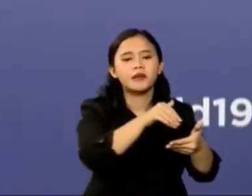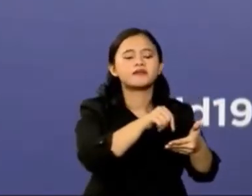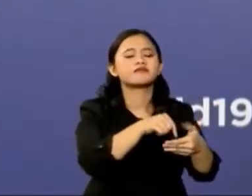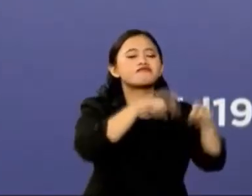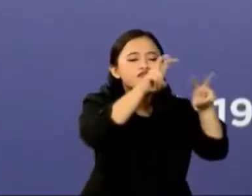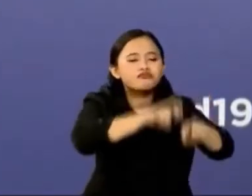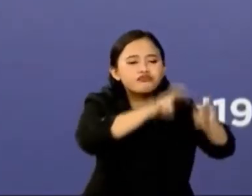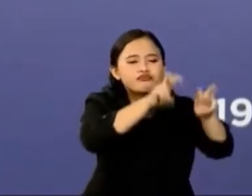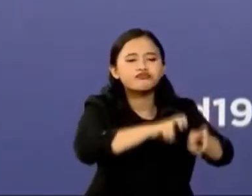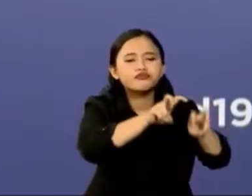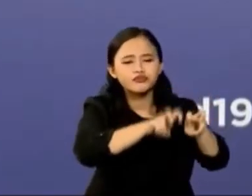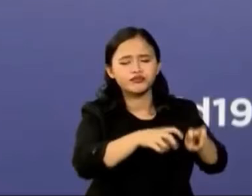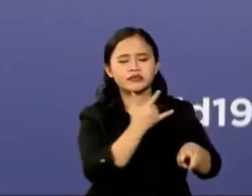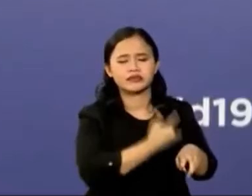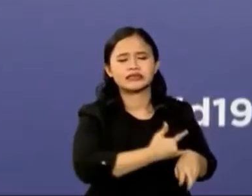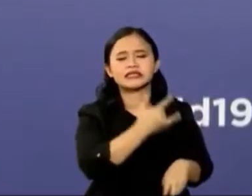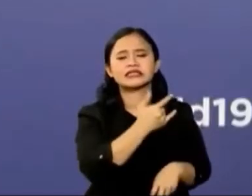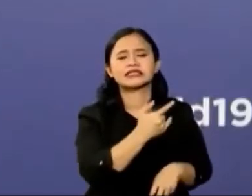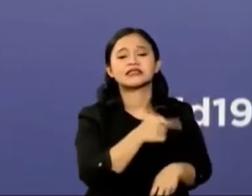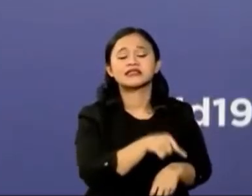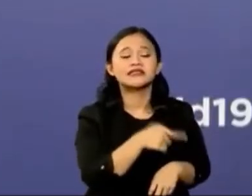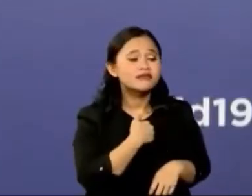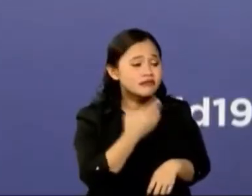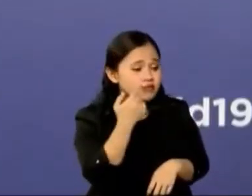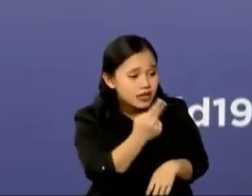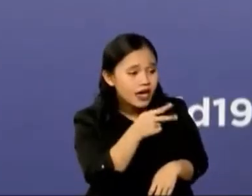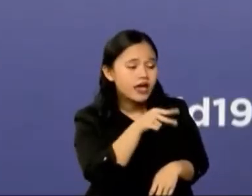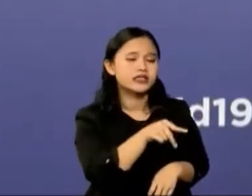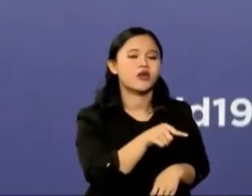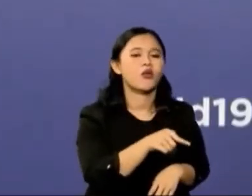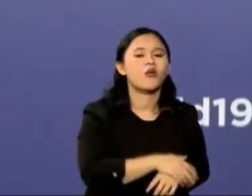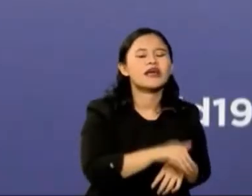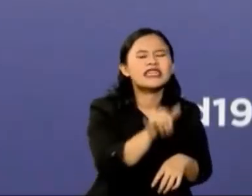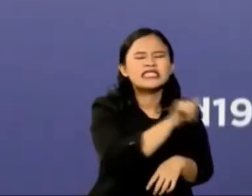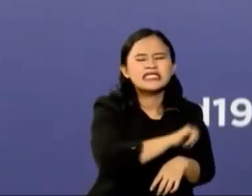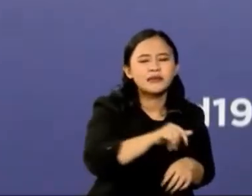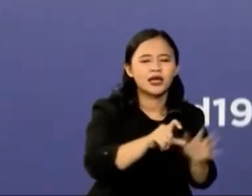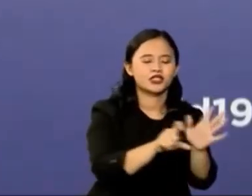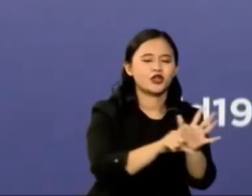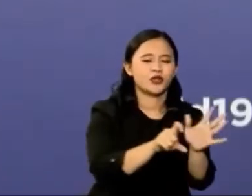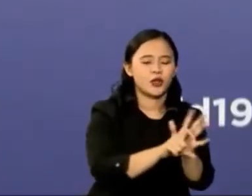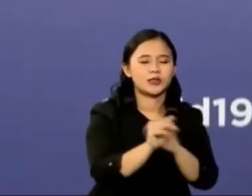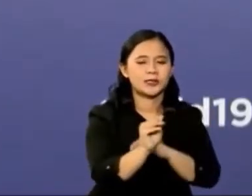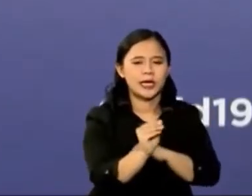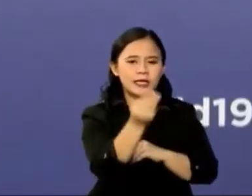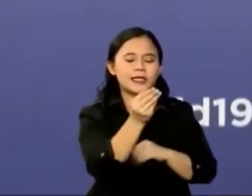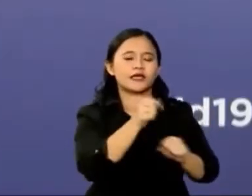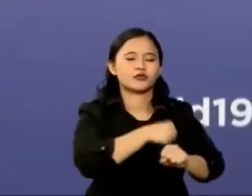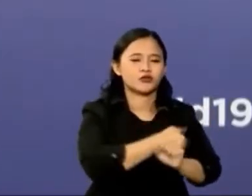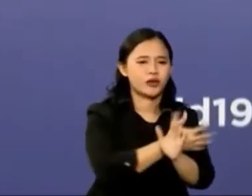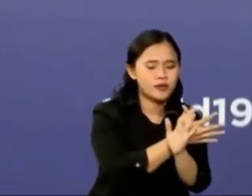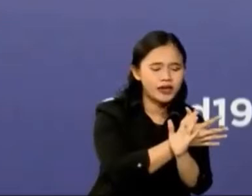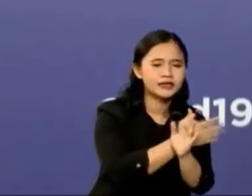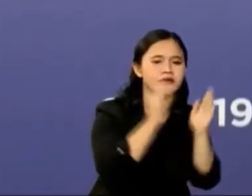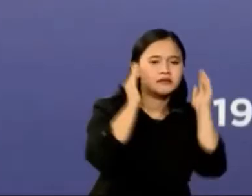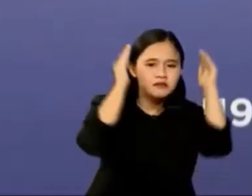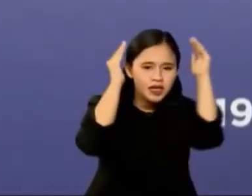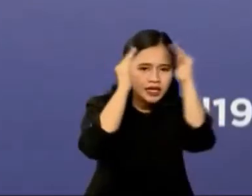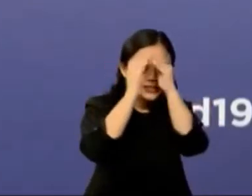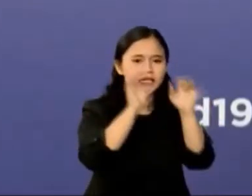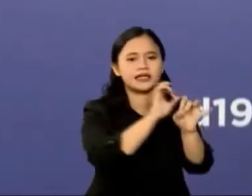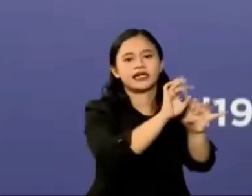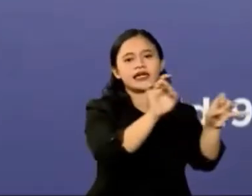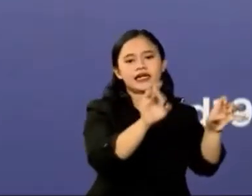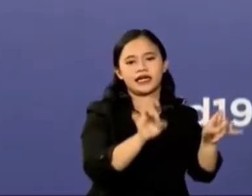beberapa daerah yang memiliki karakteristik yang sama dengan DKI, semisal Surabaya, Makassar, dan